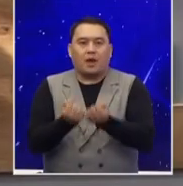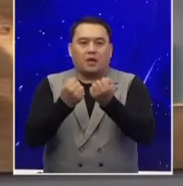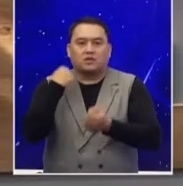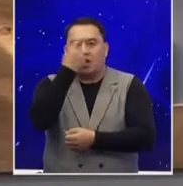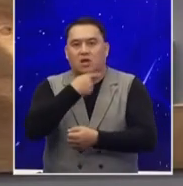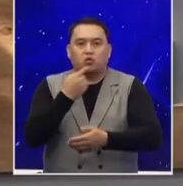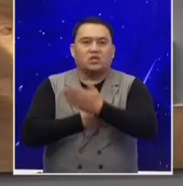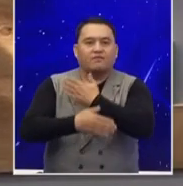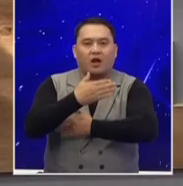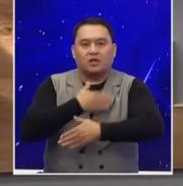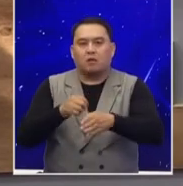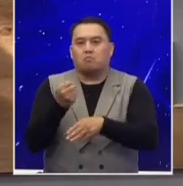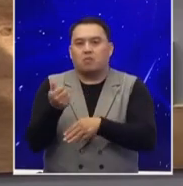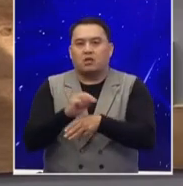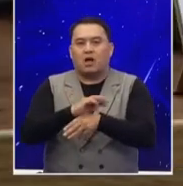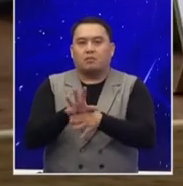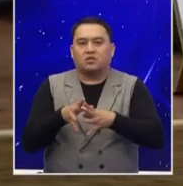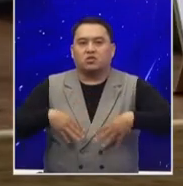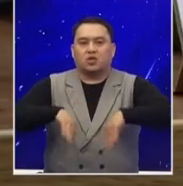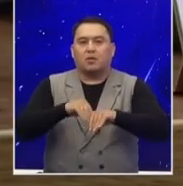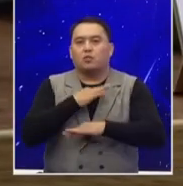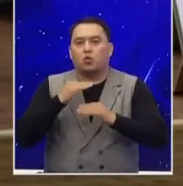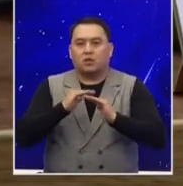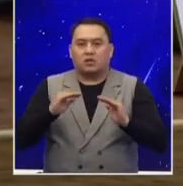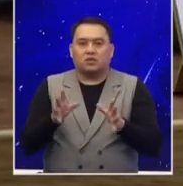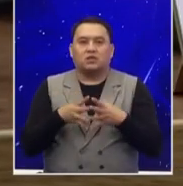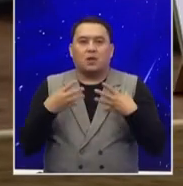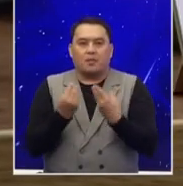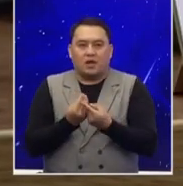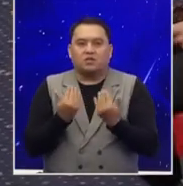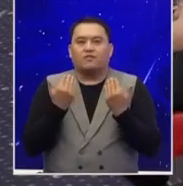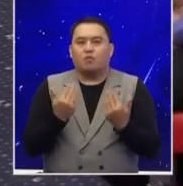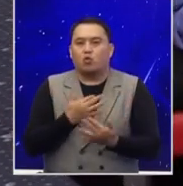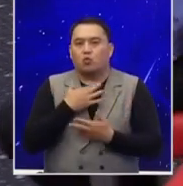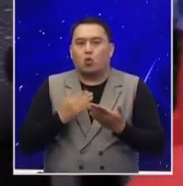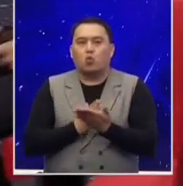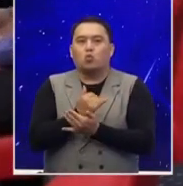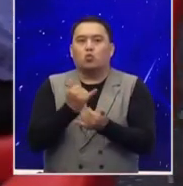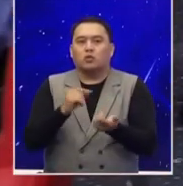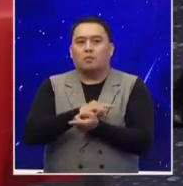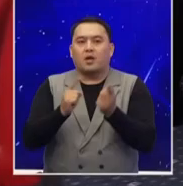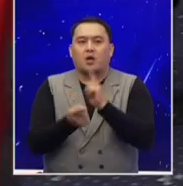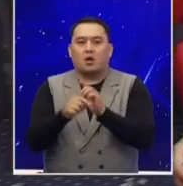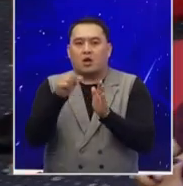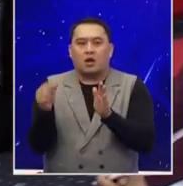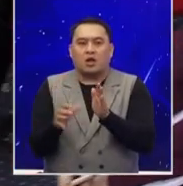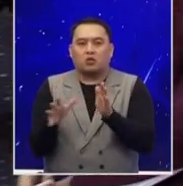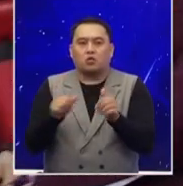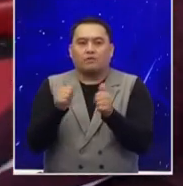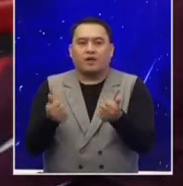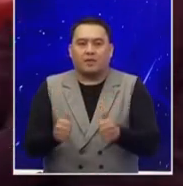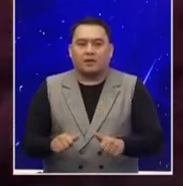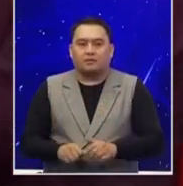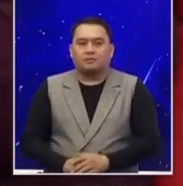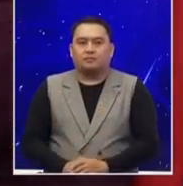лиц с инвалидностью, малообеспеченных и многодетных семей. При этом сегодня многие услуги переходят в электронный формат.